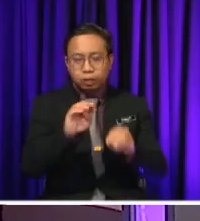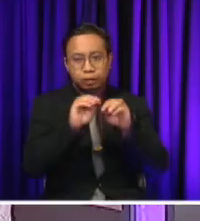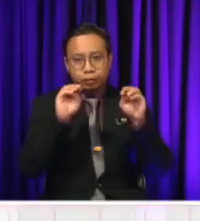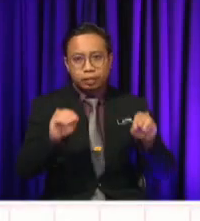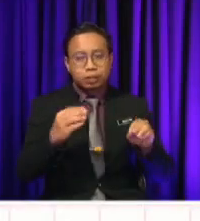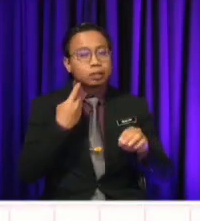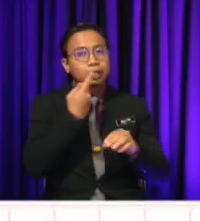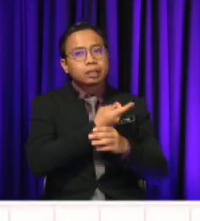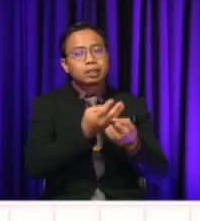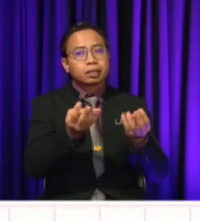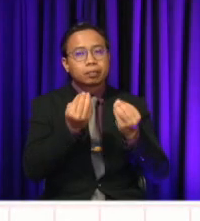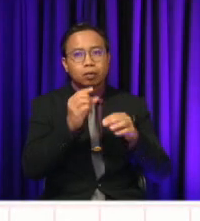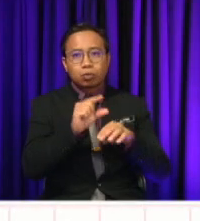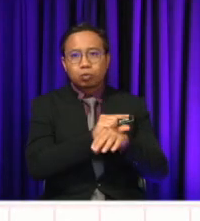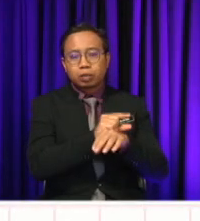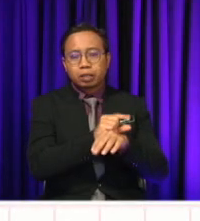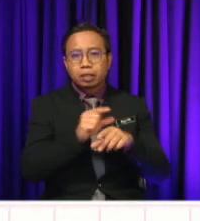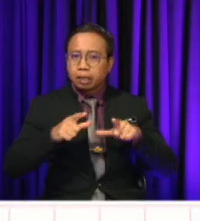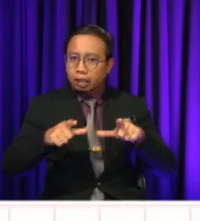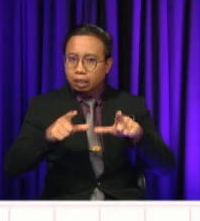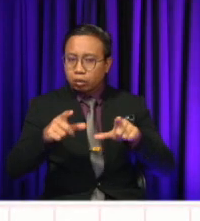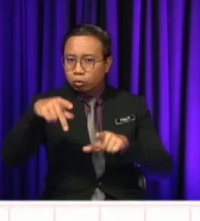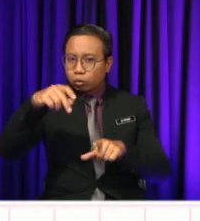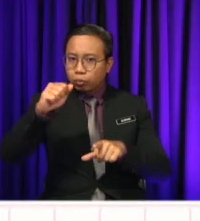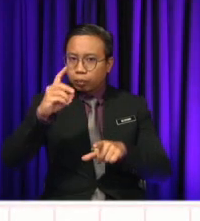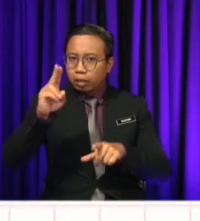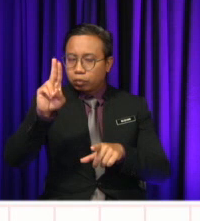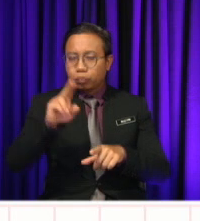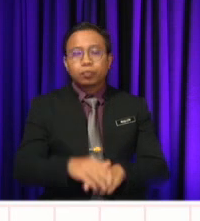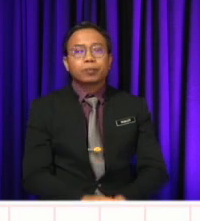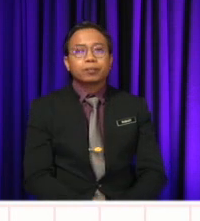nak guna kayu padu yang setara dengan